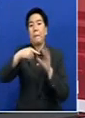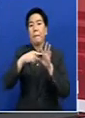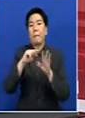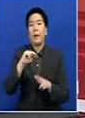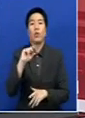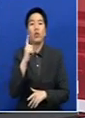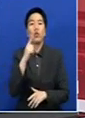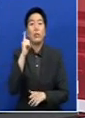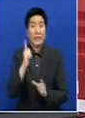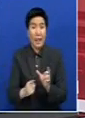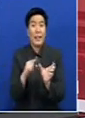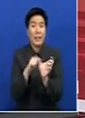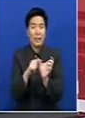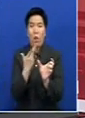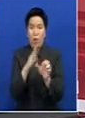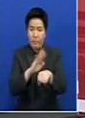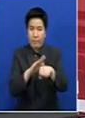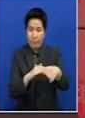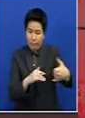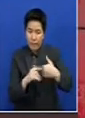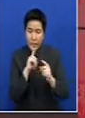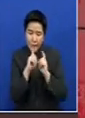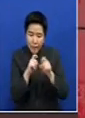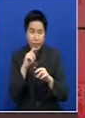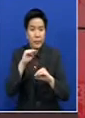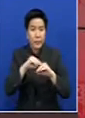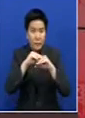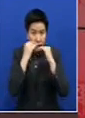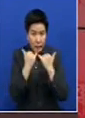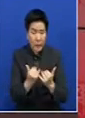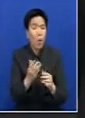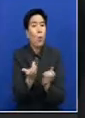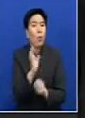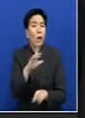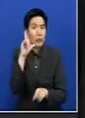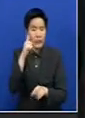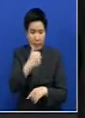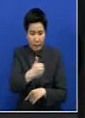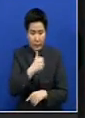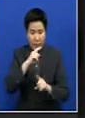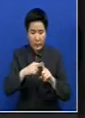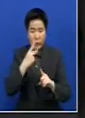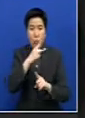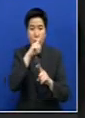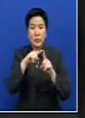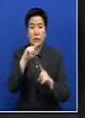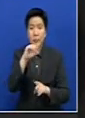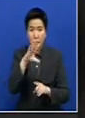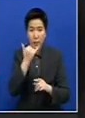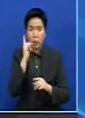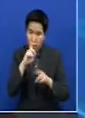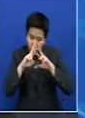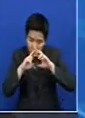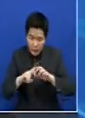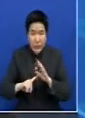ซึ่งตอนนี้เขากำลังจะเรียกเข้ามาให้ปากคำเพิ่มเติมจะพยายามเข้ามาในวันที่25กุมภาพันธ์นี้ต้องไป